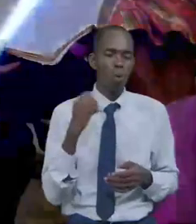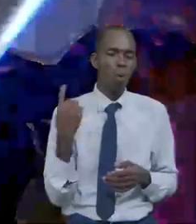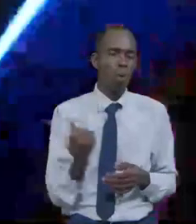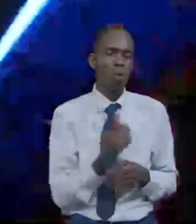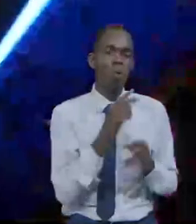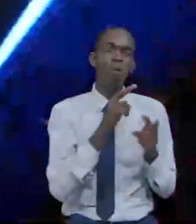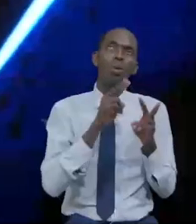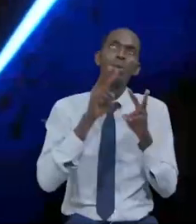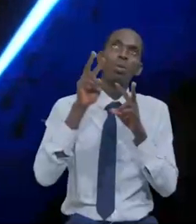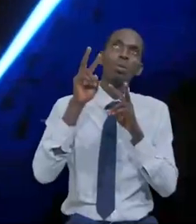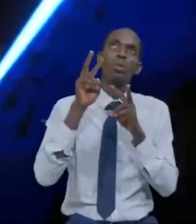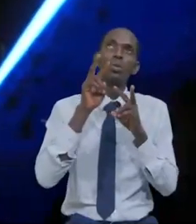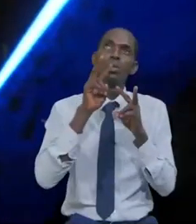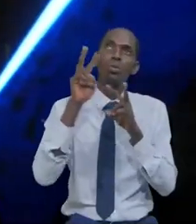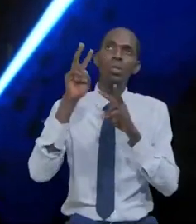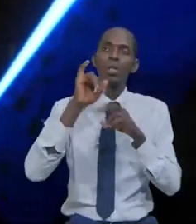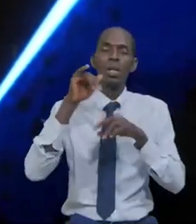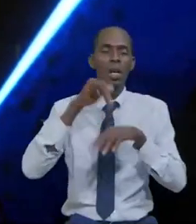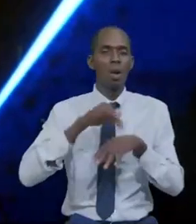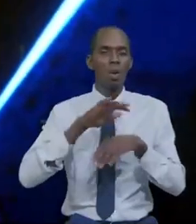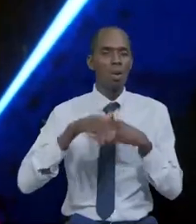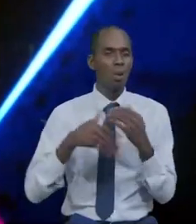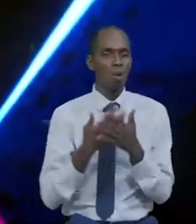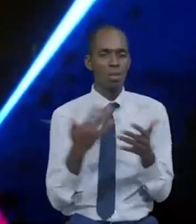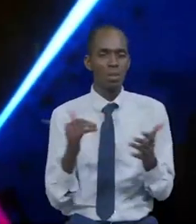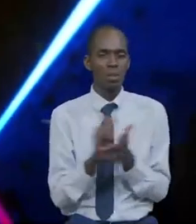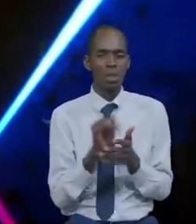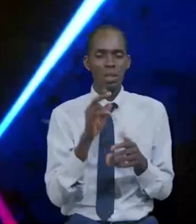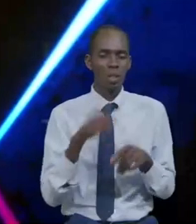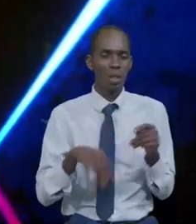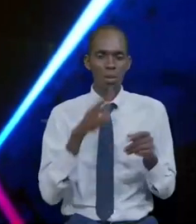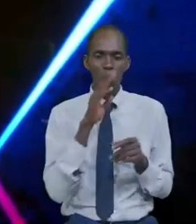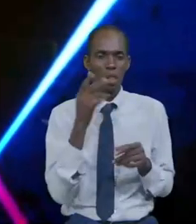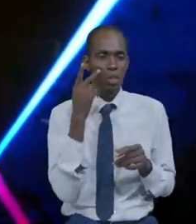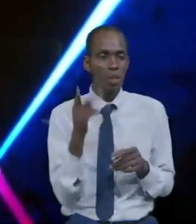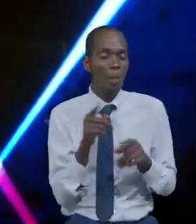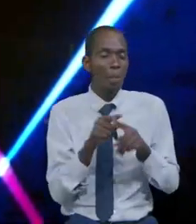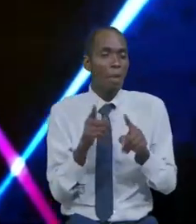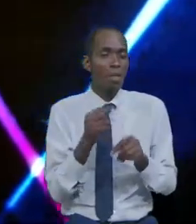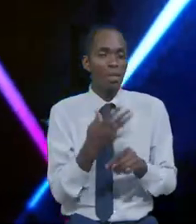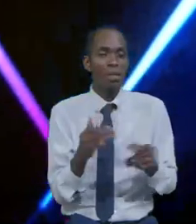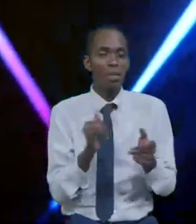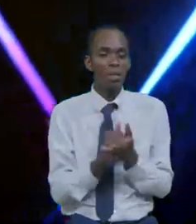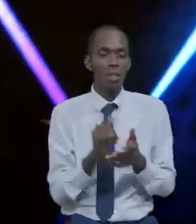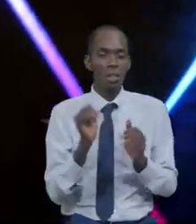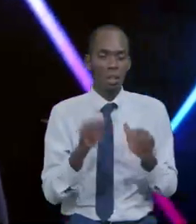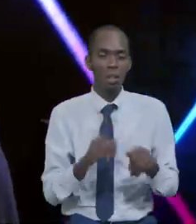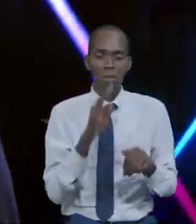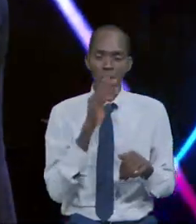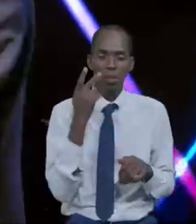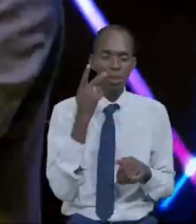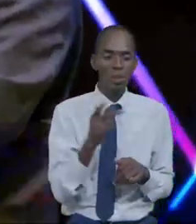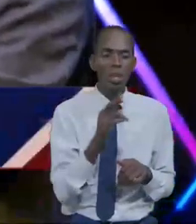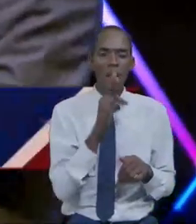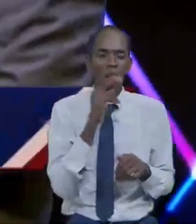plus pesante que l'histoire, c'est pourquoi ils considèrent ces choses qui ne sont pas. les choses qui ne sont pas, les choses, il considère les choses